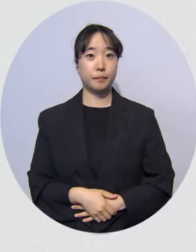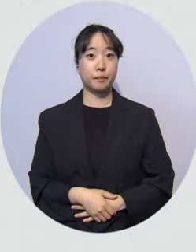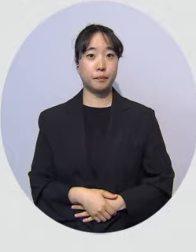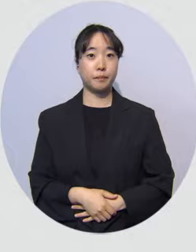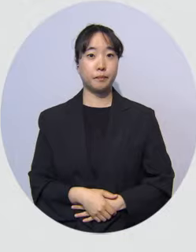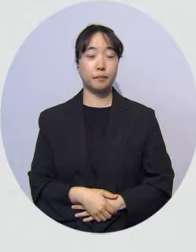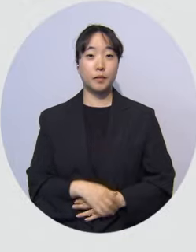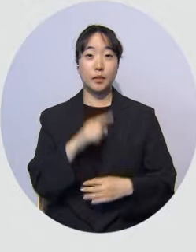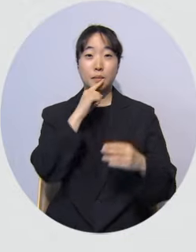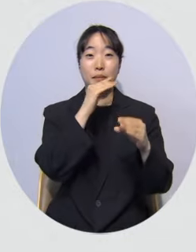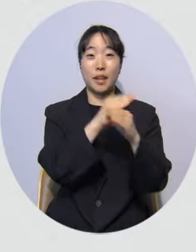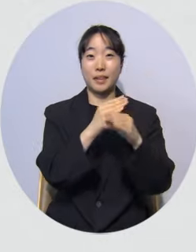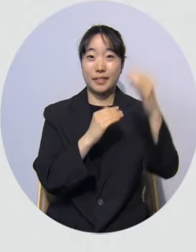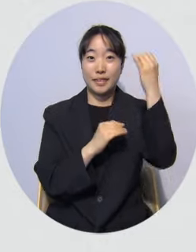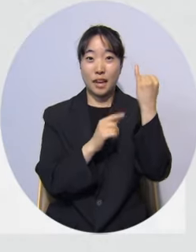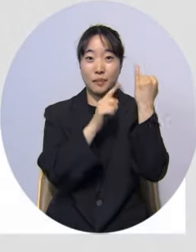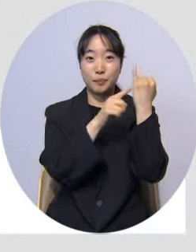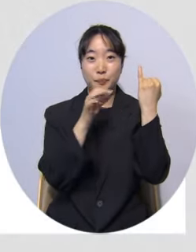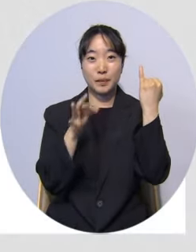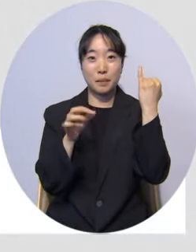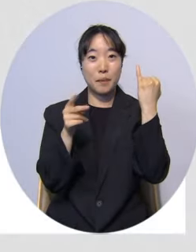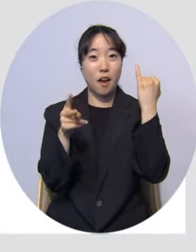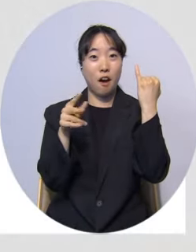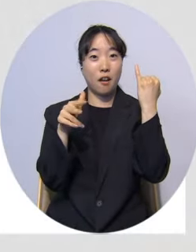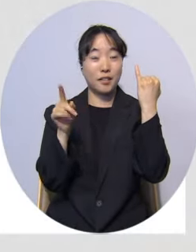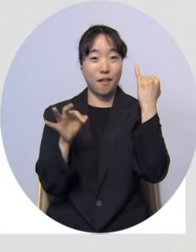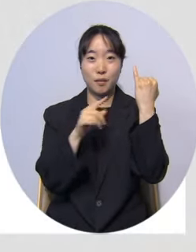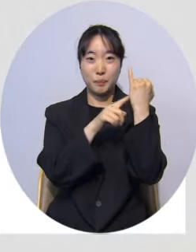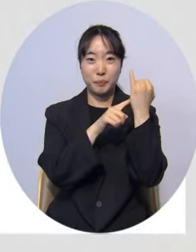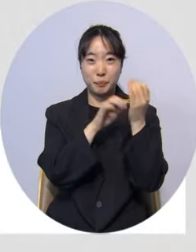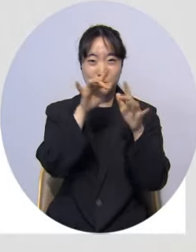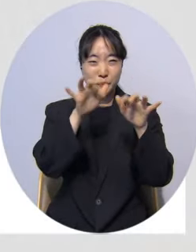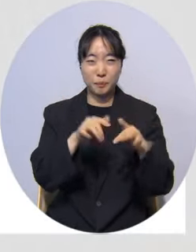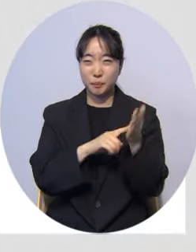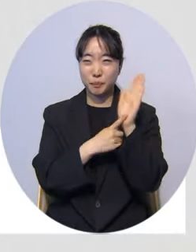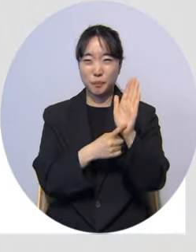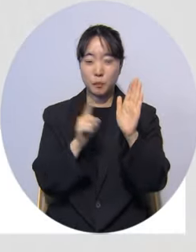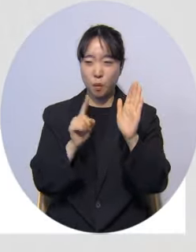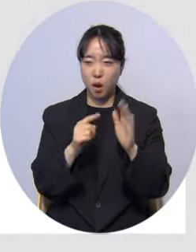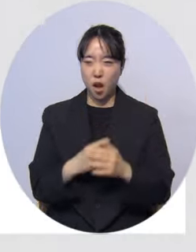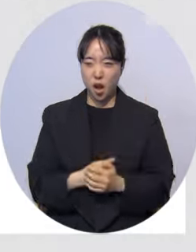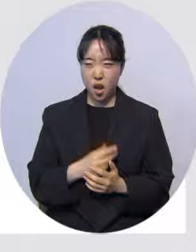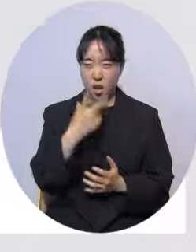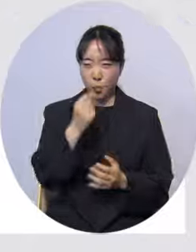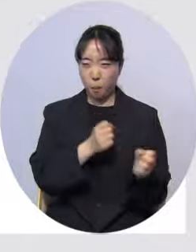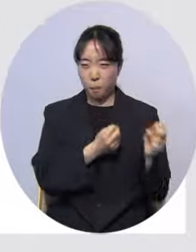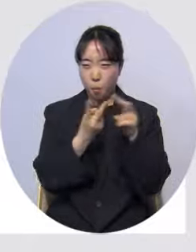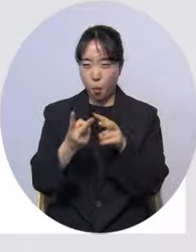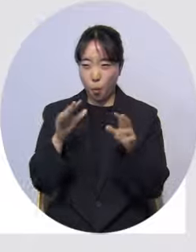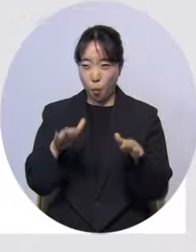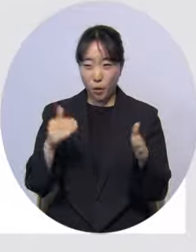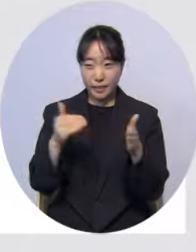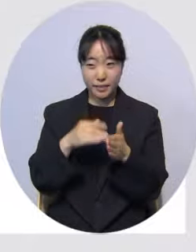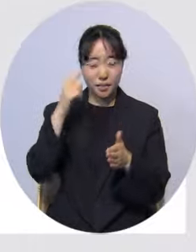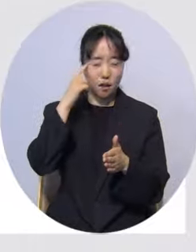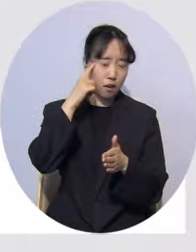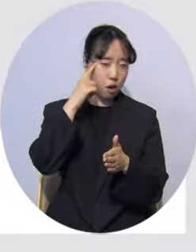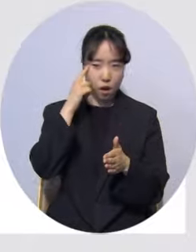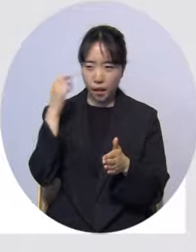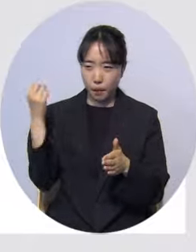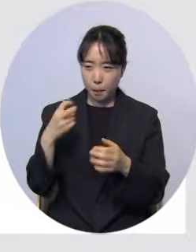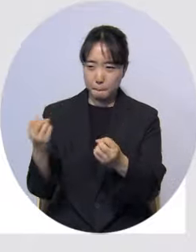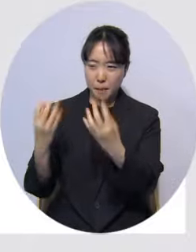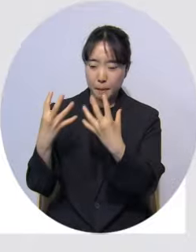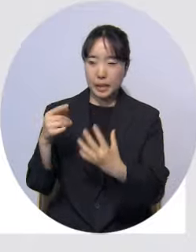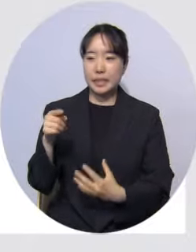김여정 노동당 부부장은 담화를 내고 전단 살포가 9일로 종료될 예정이었지만 확성기 방송으로 상황이 달라졌다고